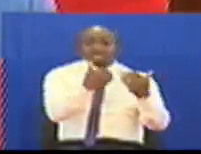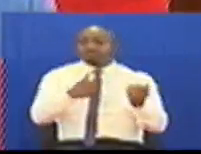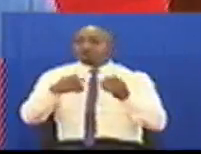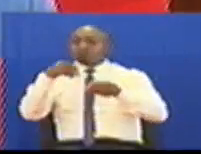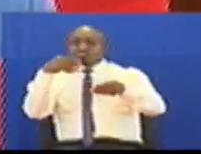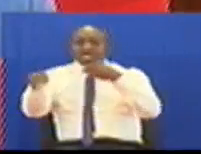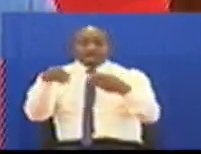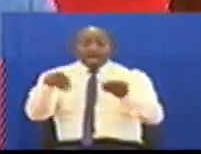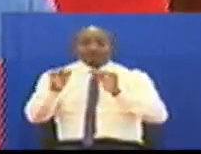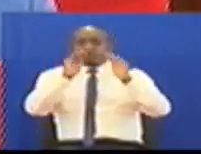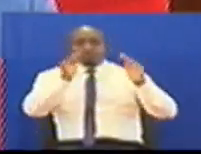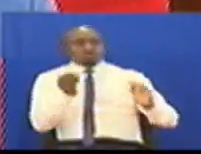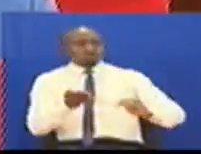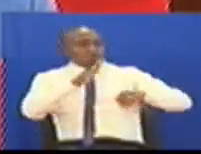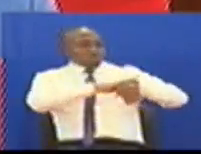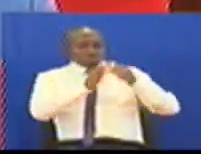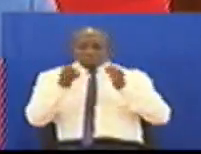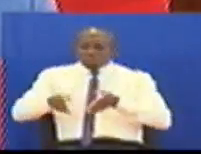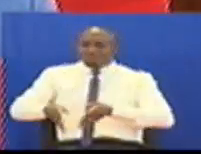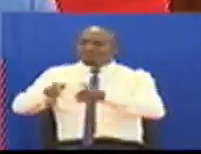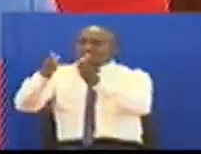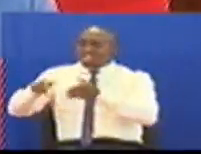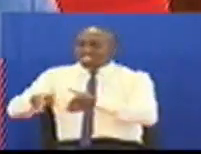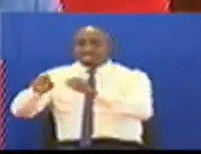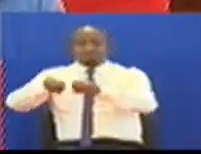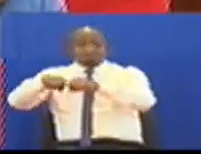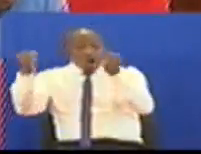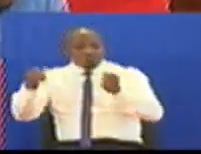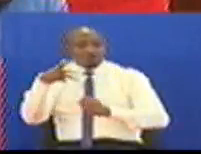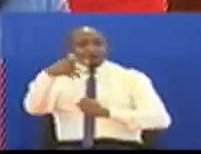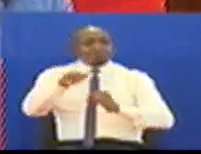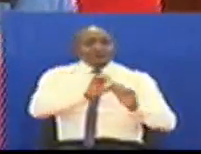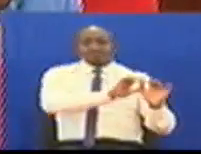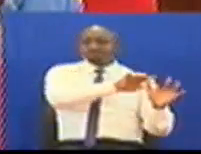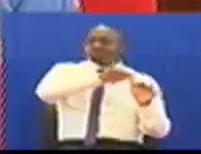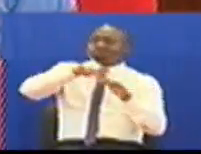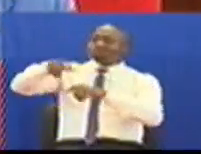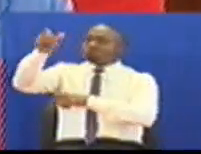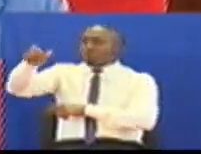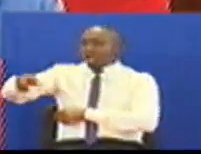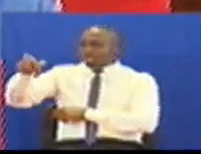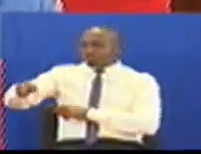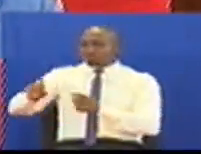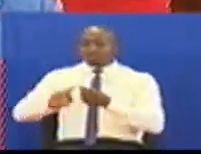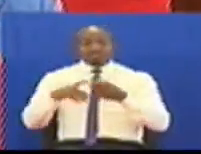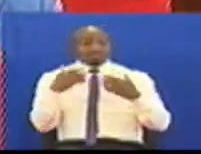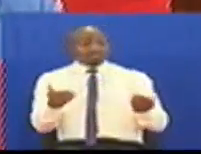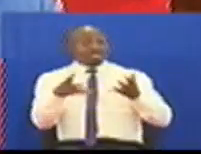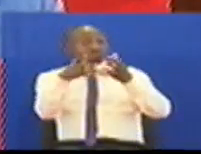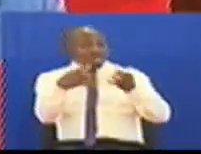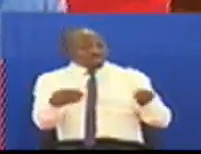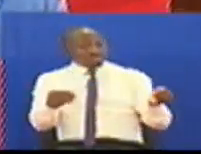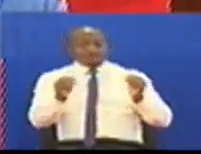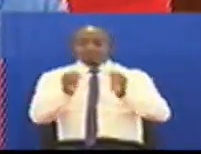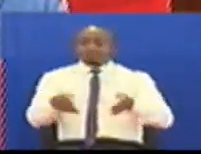na uchakavu wa mifereji, hayo maji yameacha njia yake na yameshaenda sasa kwenye nyumba za watu na hatimaye kupelekea hayo